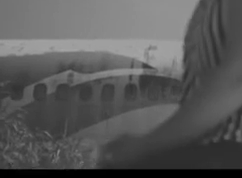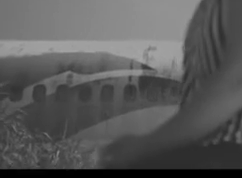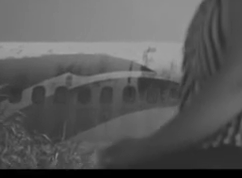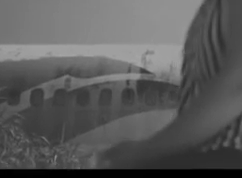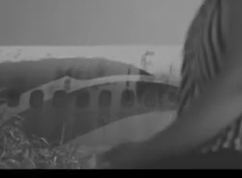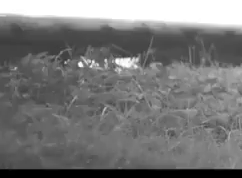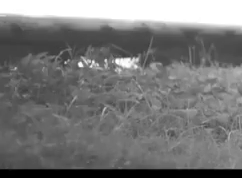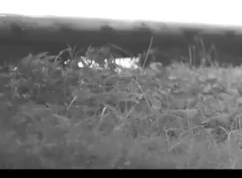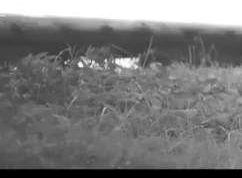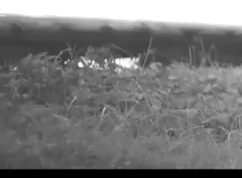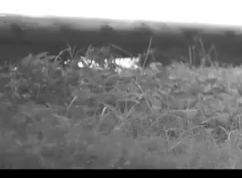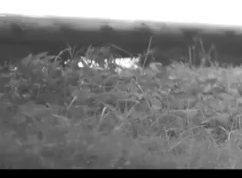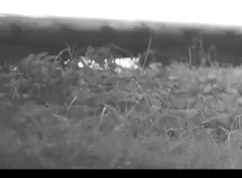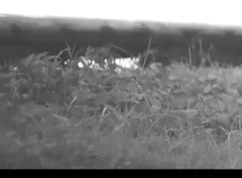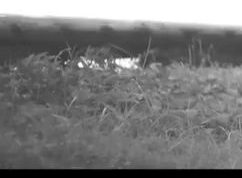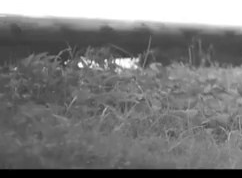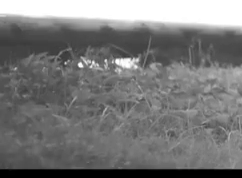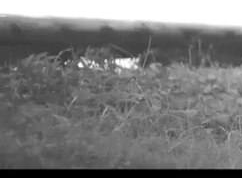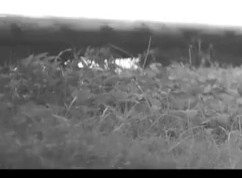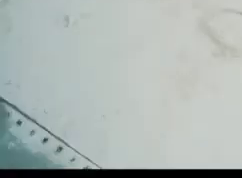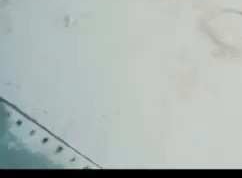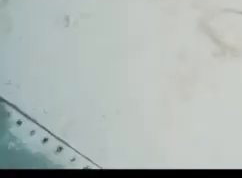mga tagumpay at kabiguan.